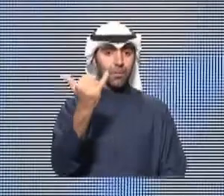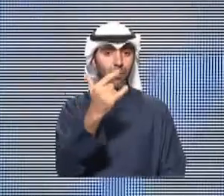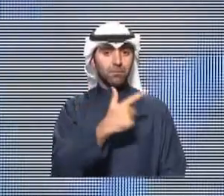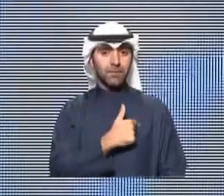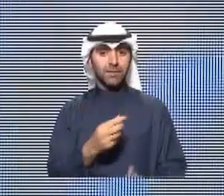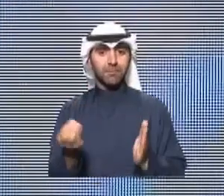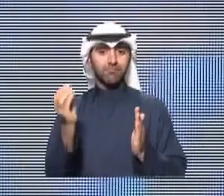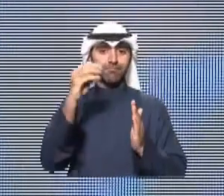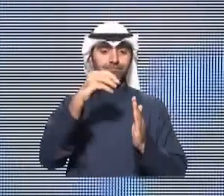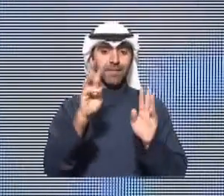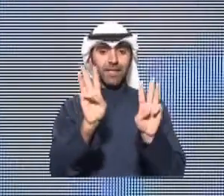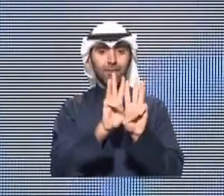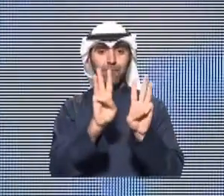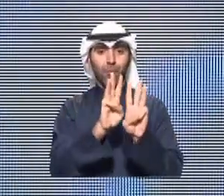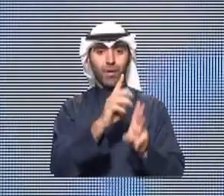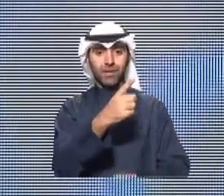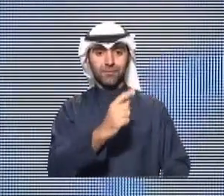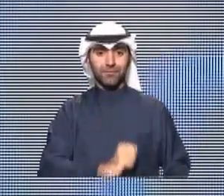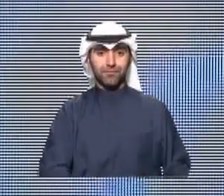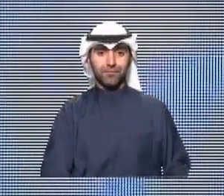والوصول إلى المناعة.